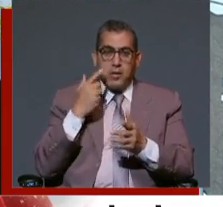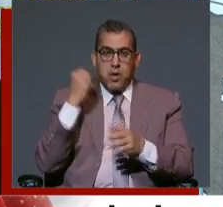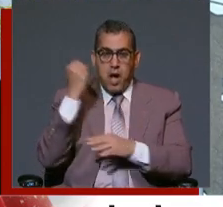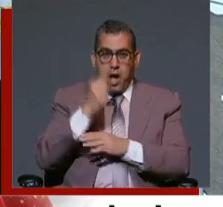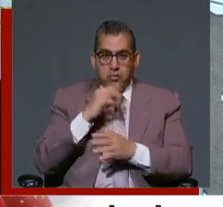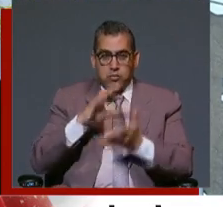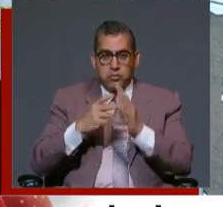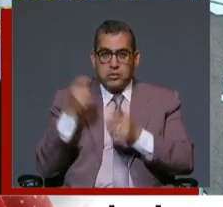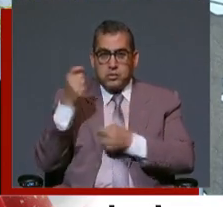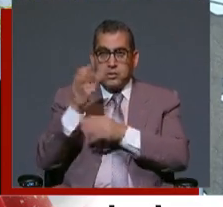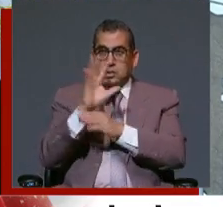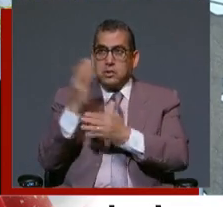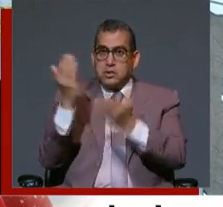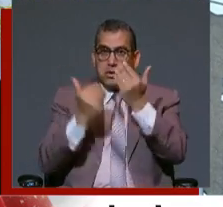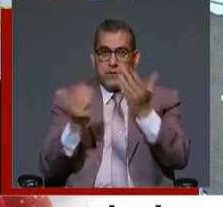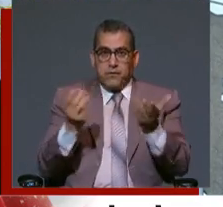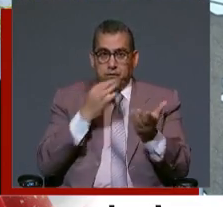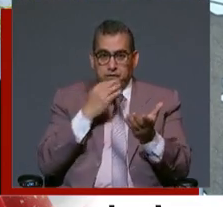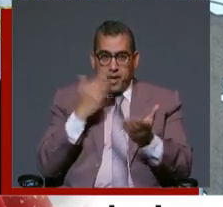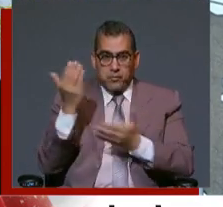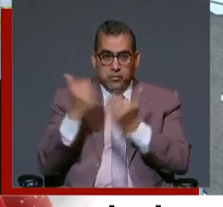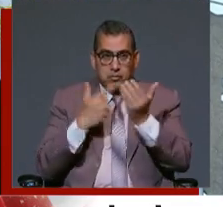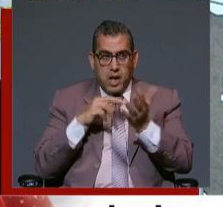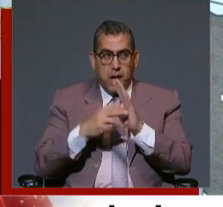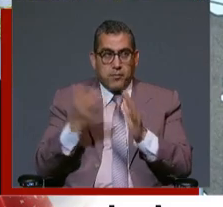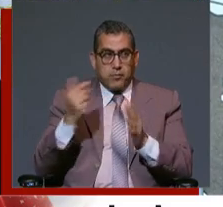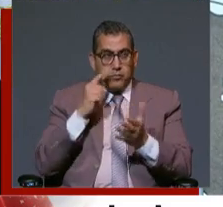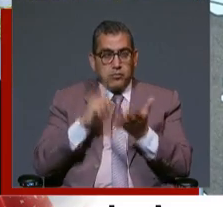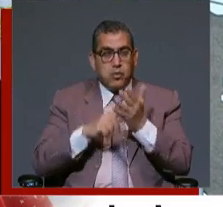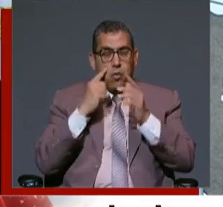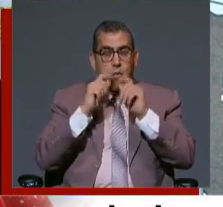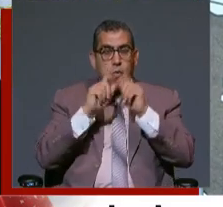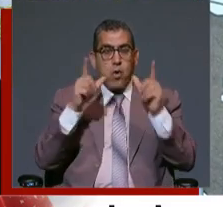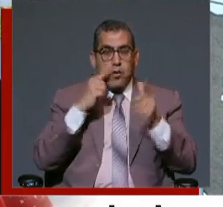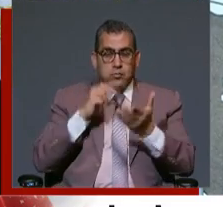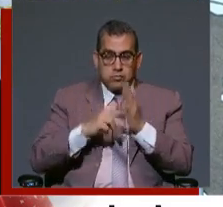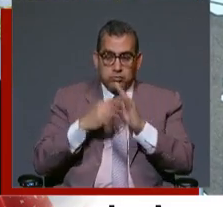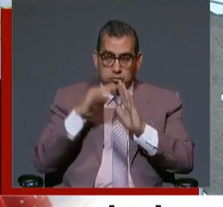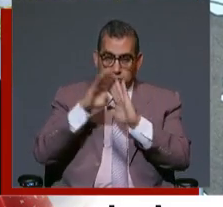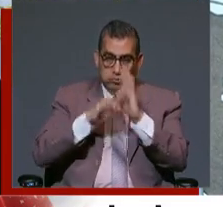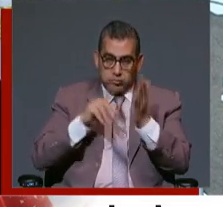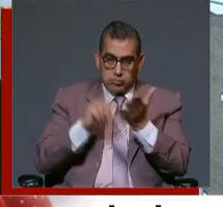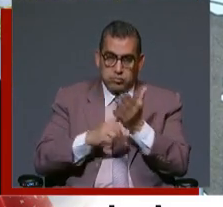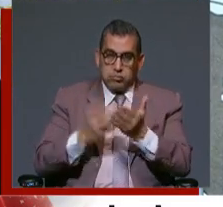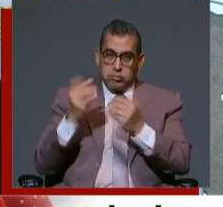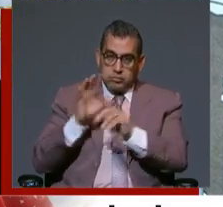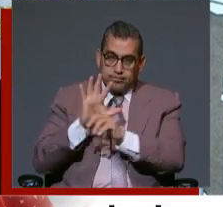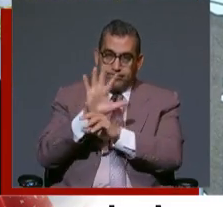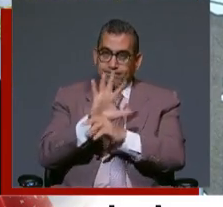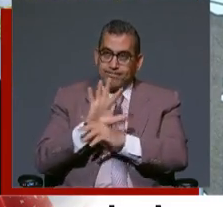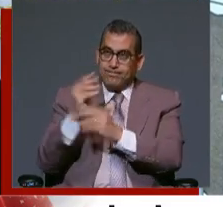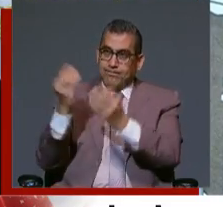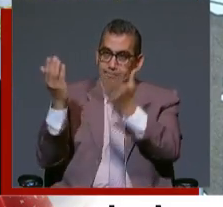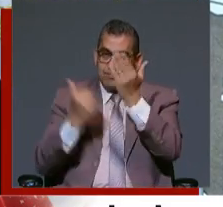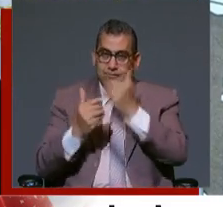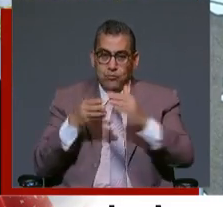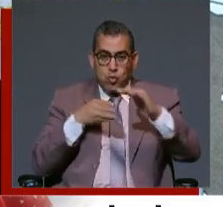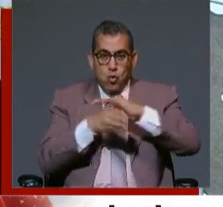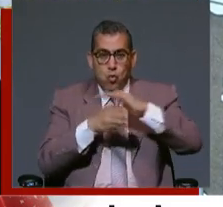رؤوس الأموال رأس المال الأجنبي بصفة عامة؟ كيف نقيم حشد التمويل المحلي؟